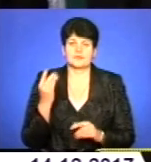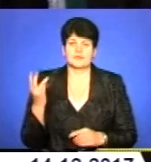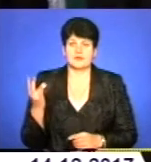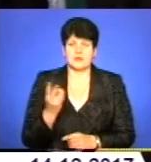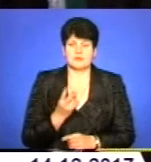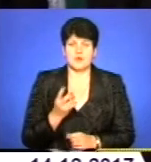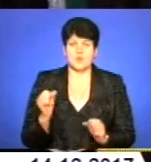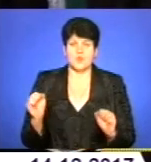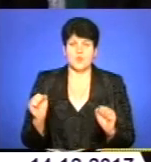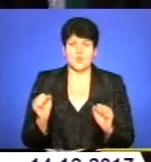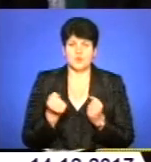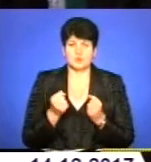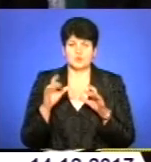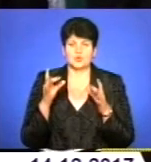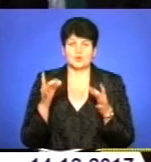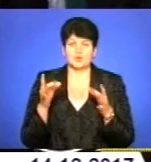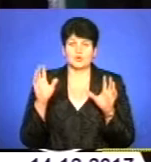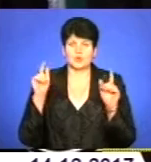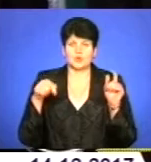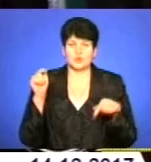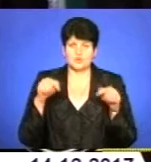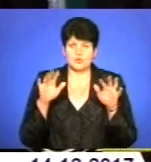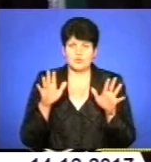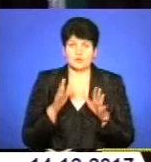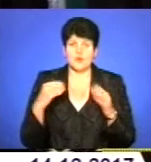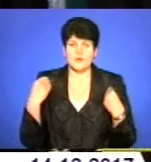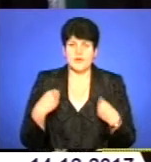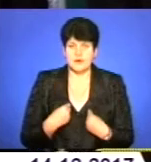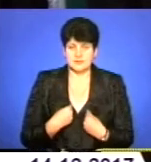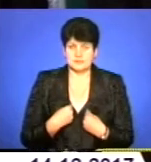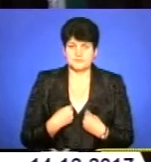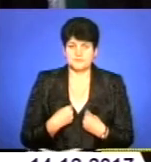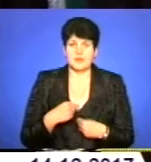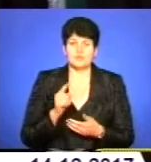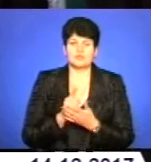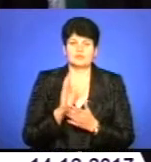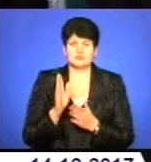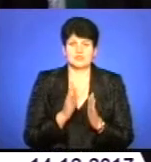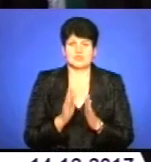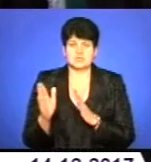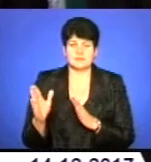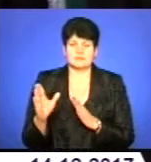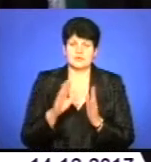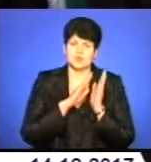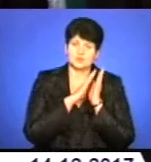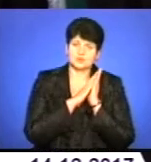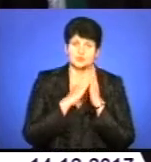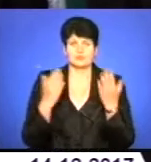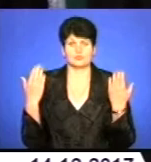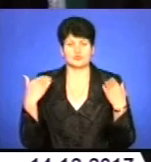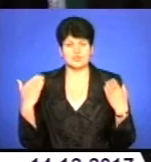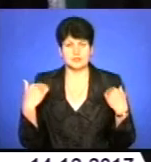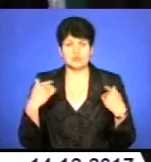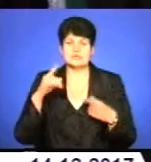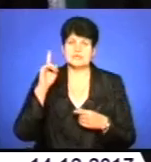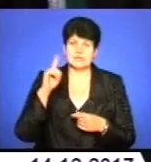в холодну дощову погоду правильно одягатися. Перш за все, повинен бути режим сну і відпочинку, тому що знаєте, що